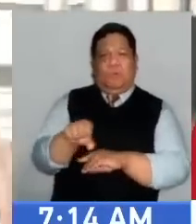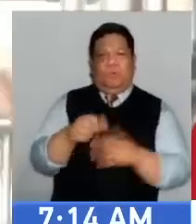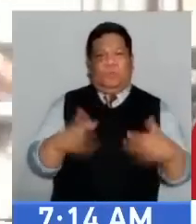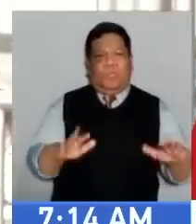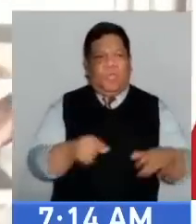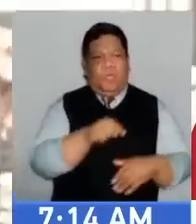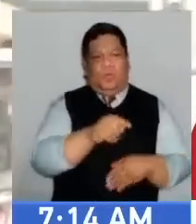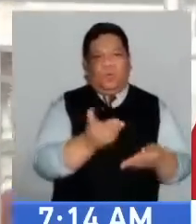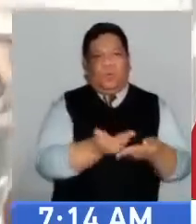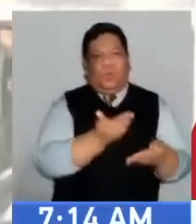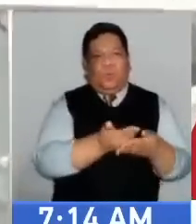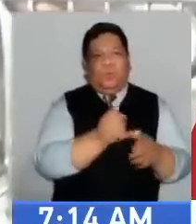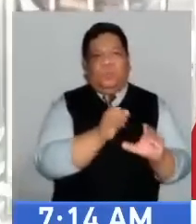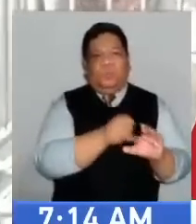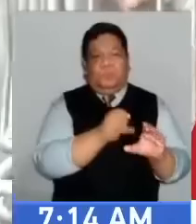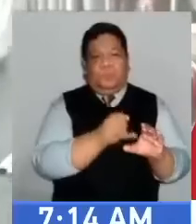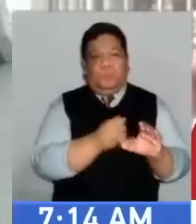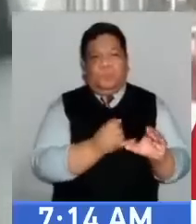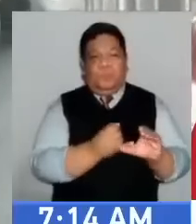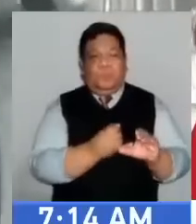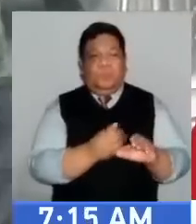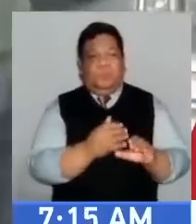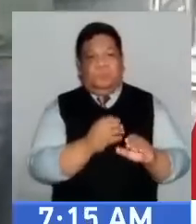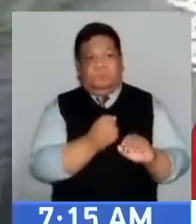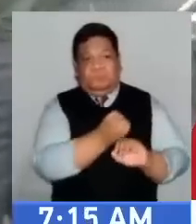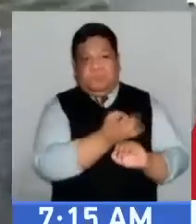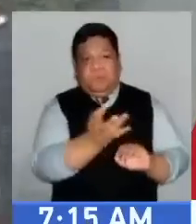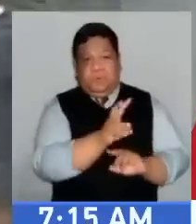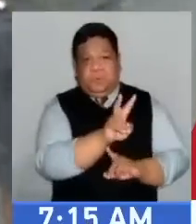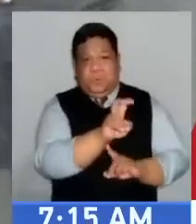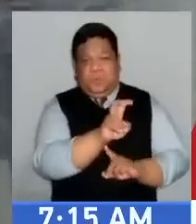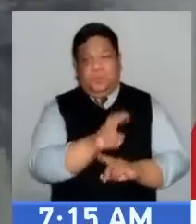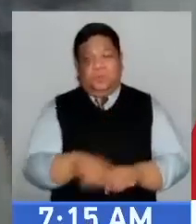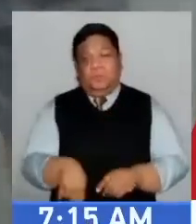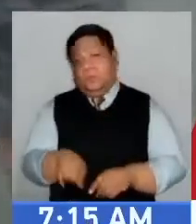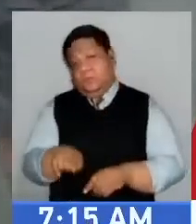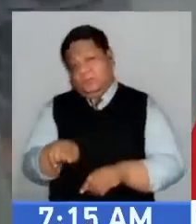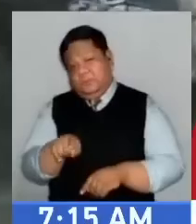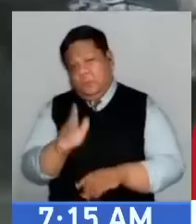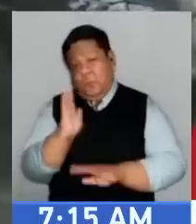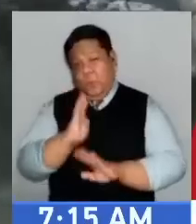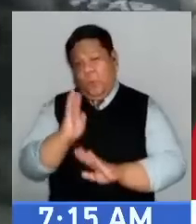nasa 200 na mahigit, ang mga traditional jeep na natitira rito ay nasa